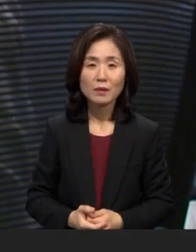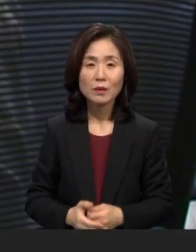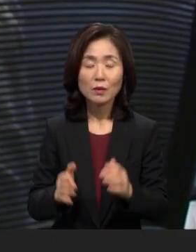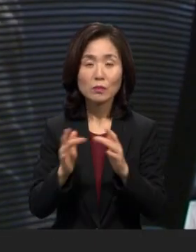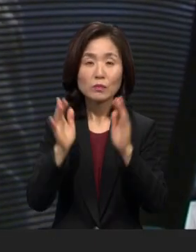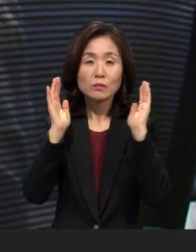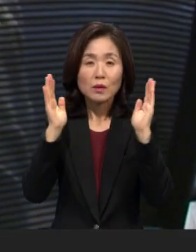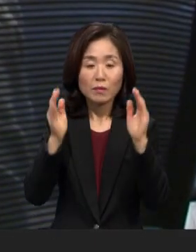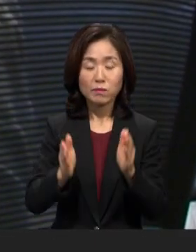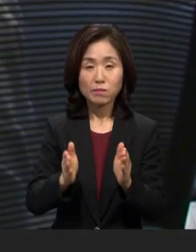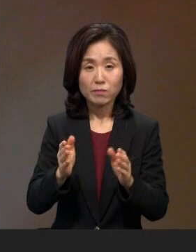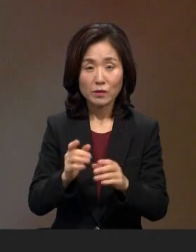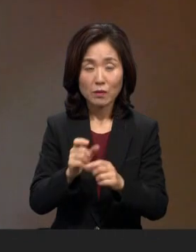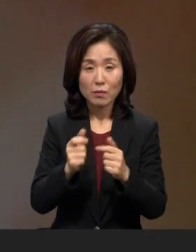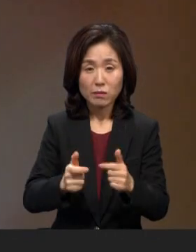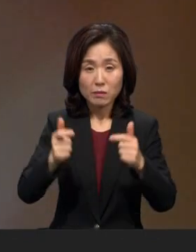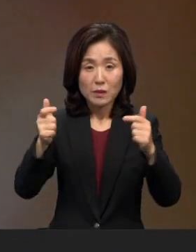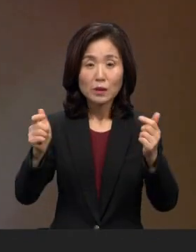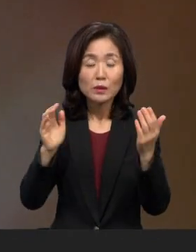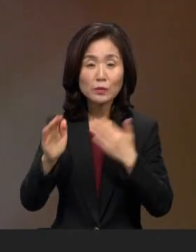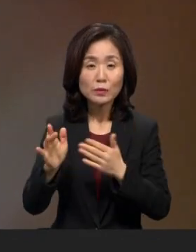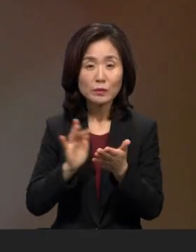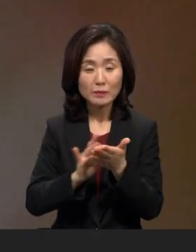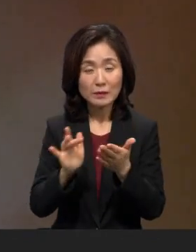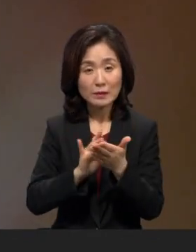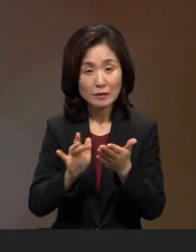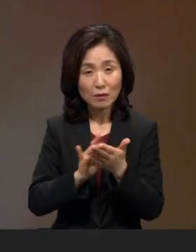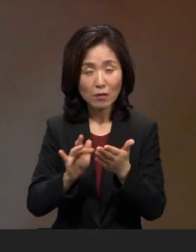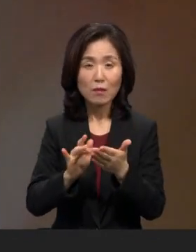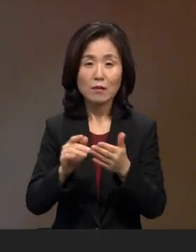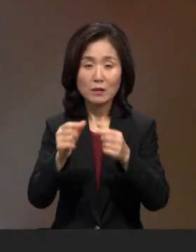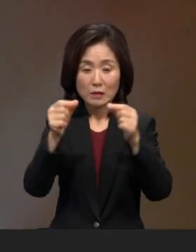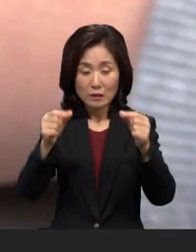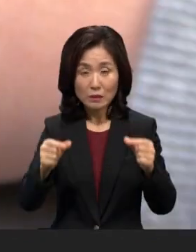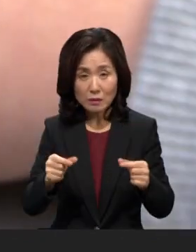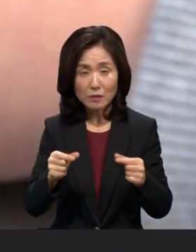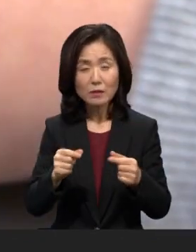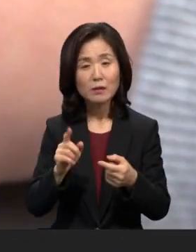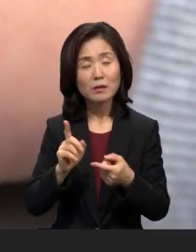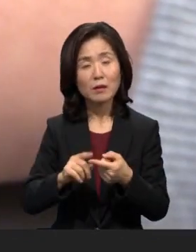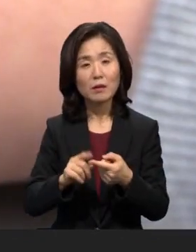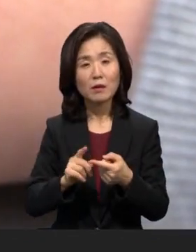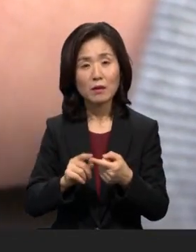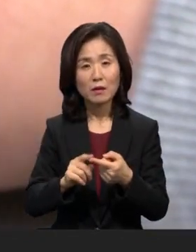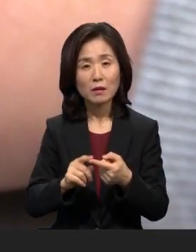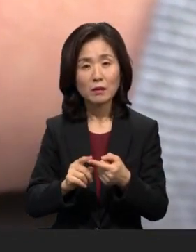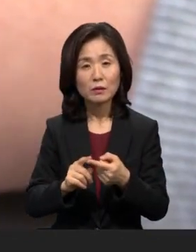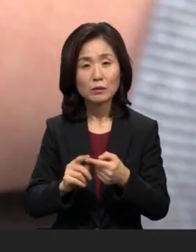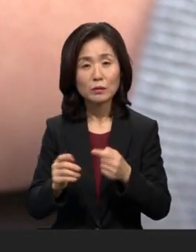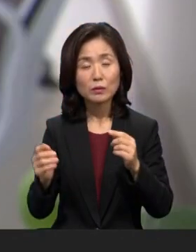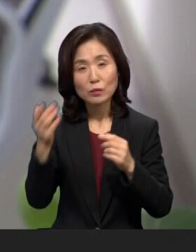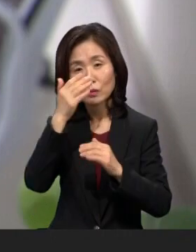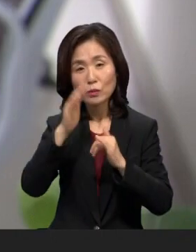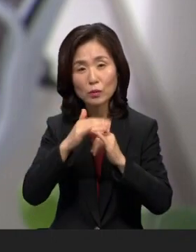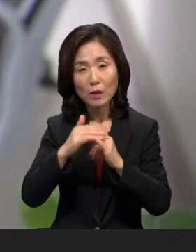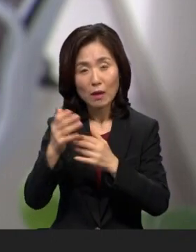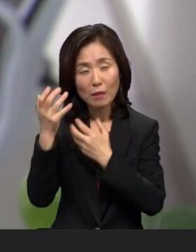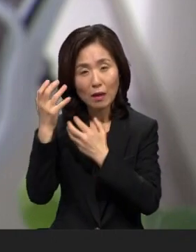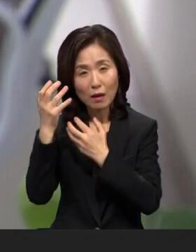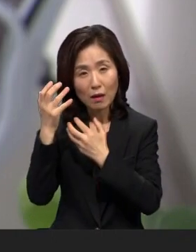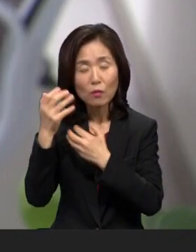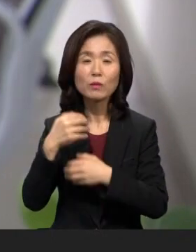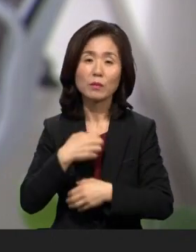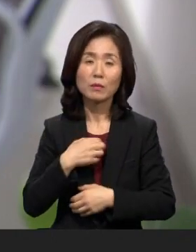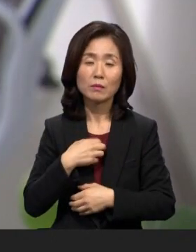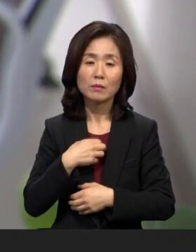원격 수업이 확대된 뒤 디지털 기기에 대한 청소년들의 과잉의 주는 위험수위에 올랐습니다 여성가족부 조사